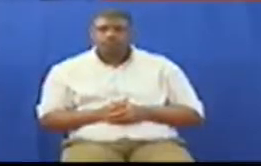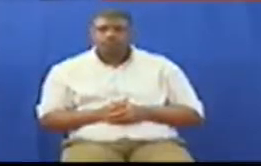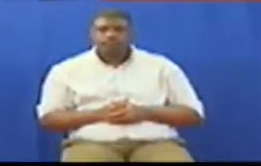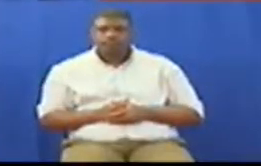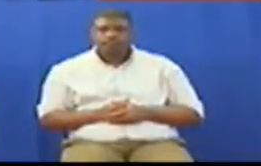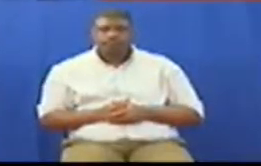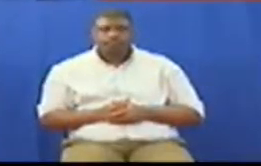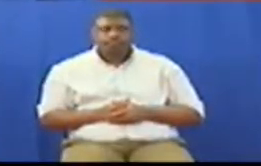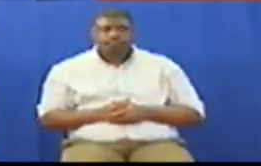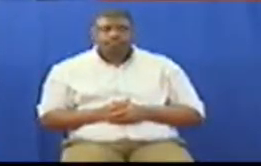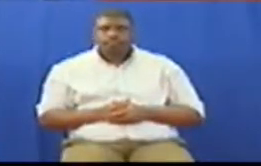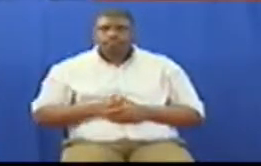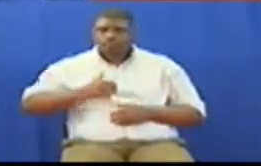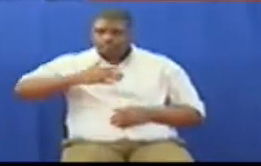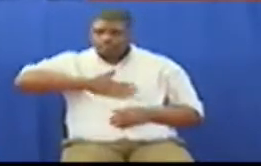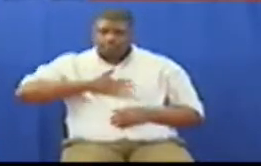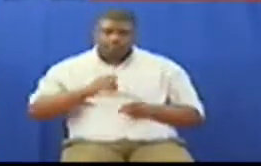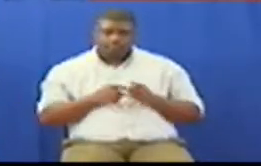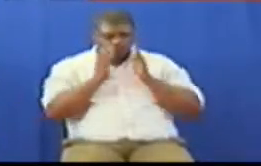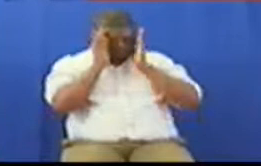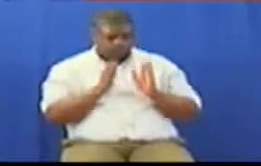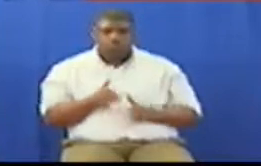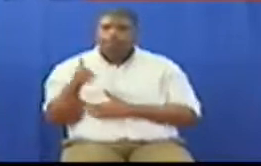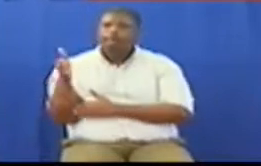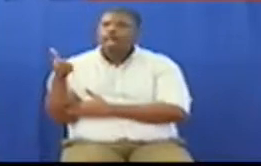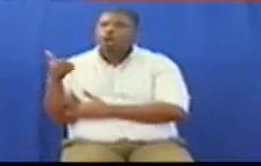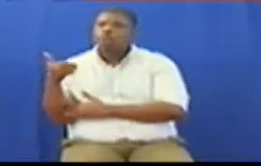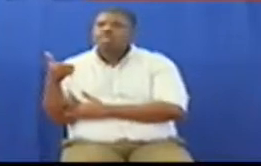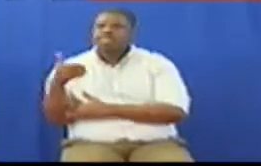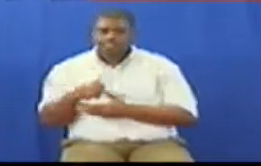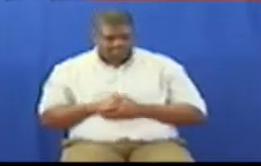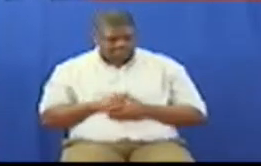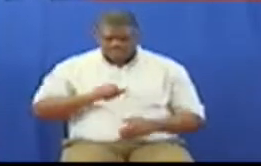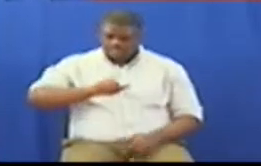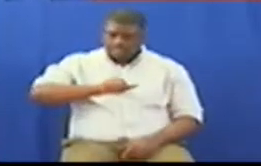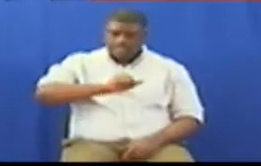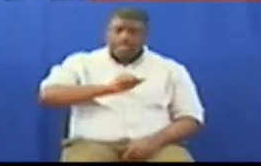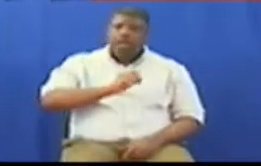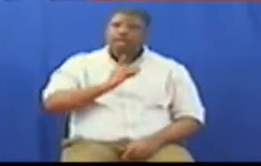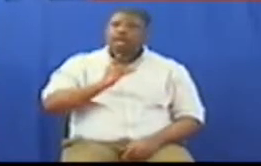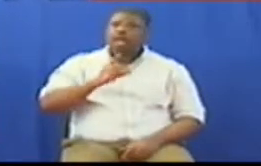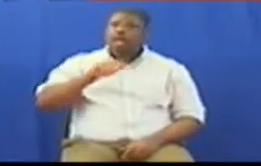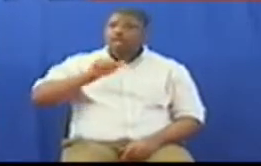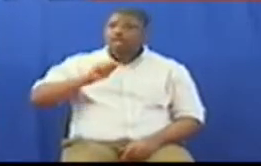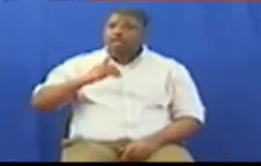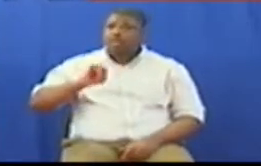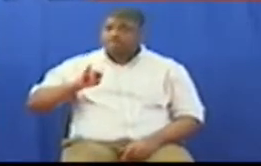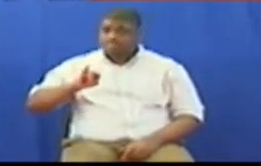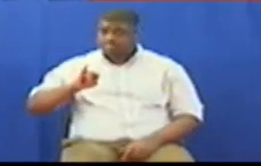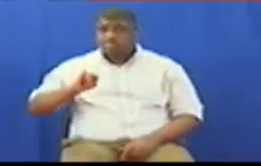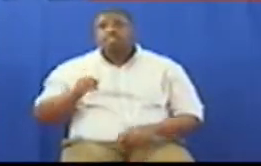Asante sana Mheshimiwa Balozi Adadi Muhammad Rajab,